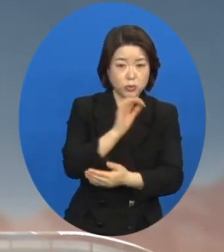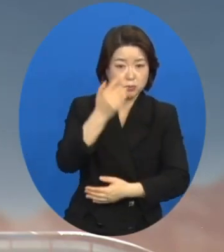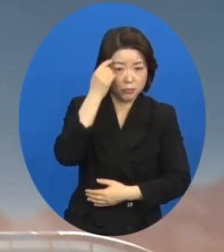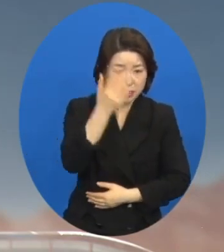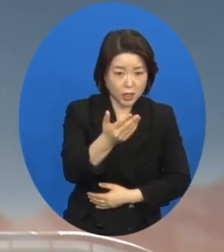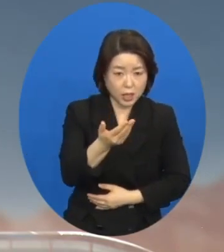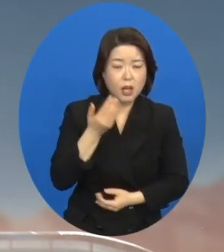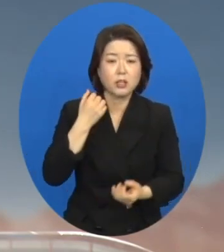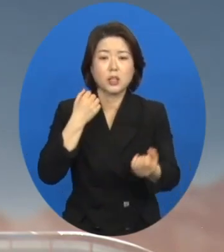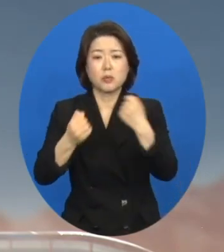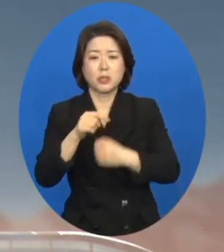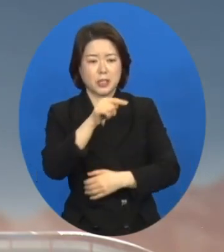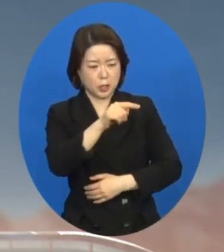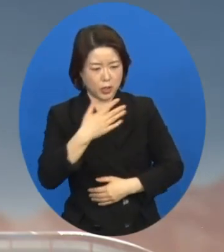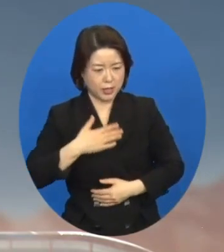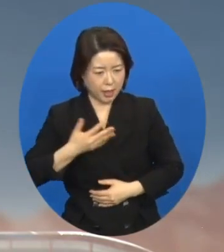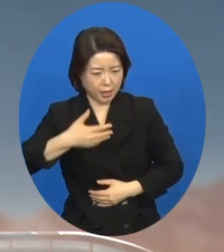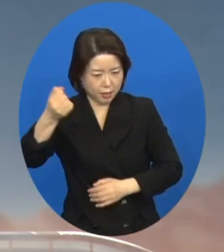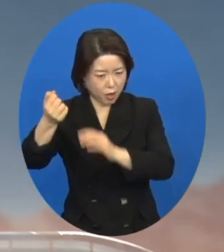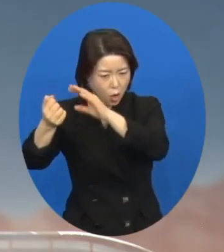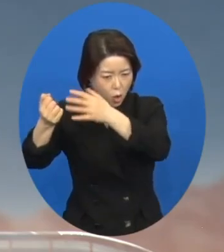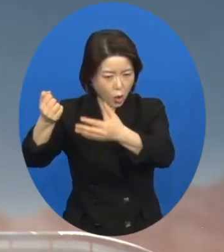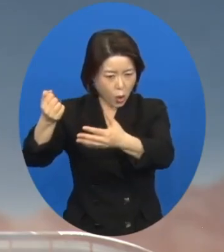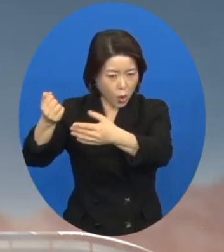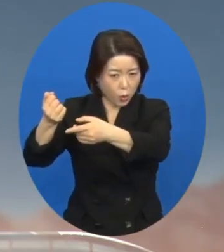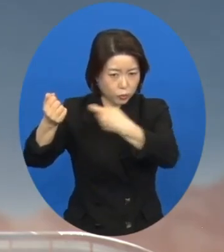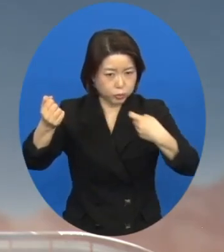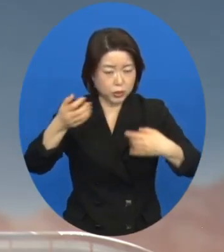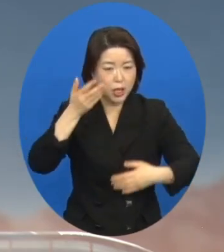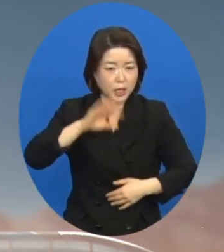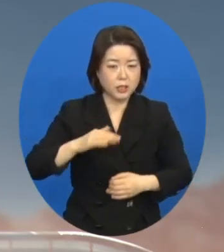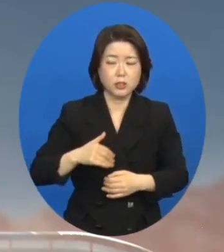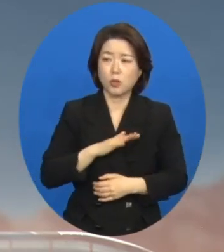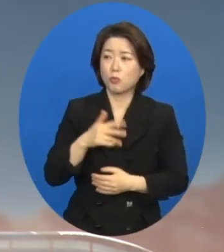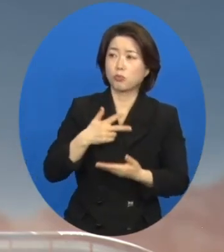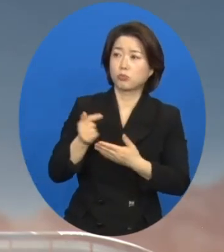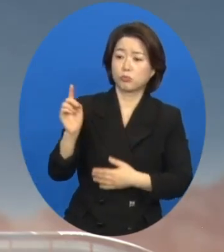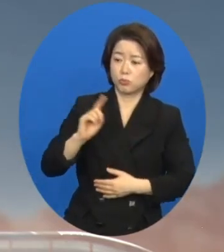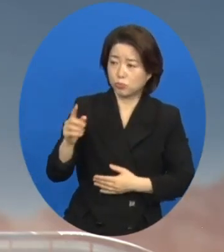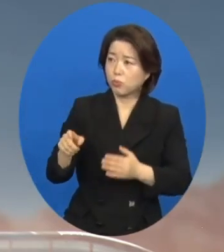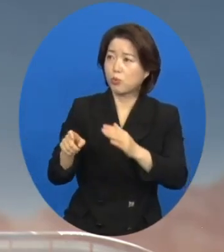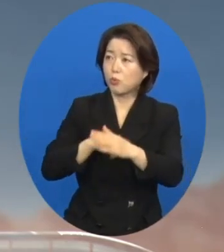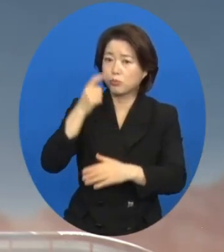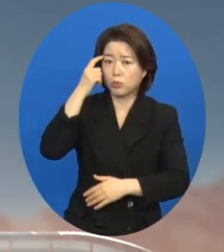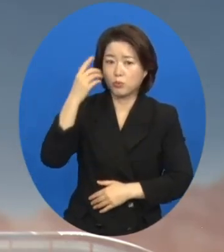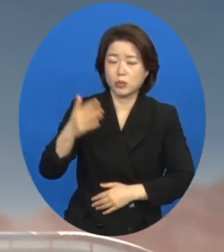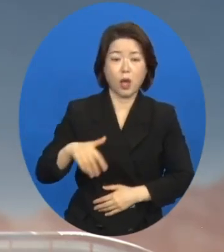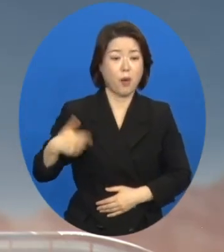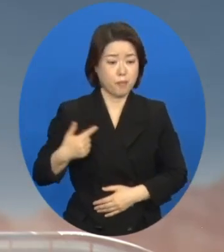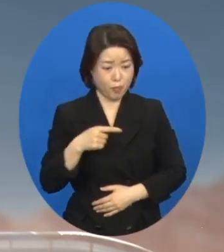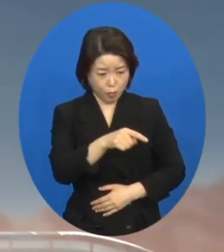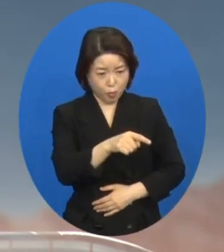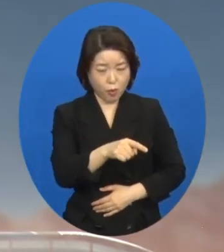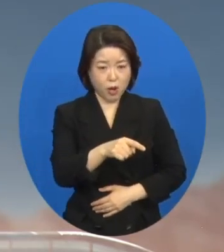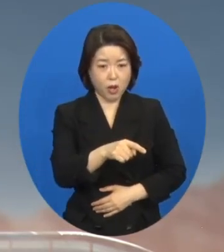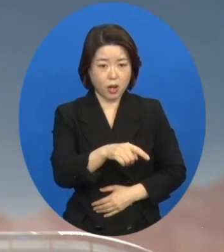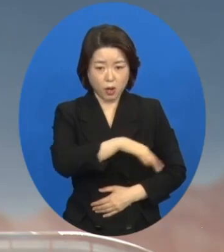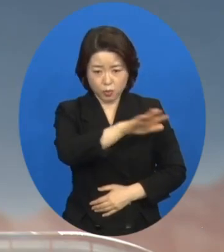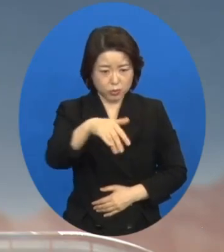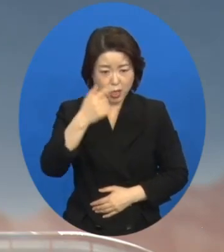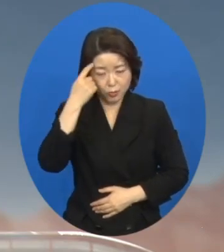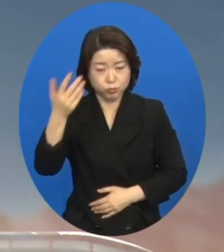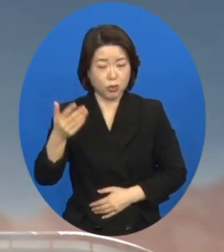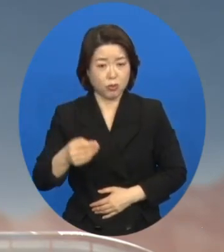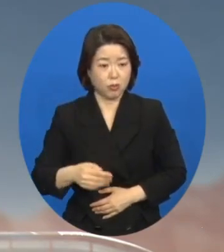그런데도 너희는 나의 것을 훔치고서도 우리가 주님의 무엇을 훔쳤습니까? 모른다는 거예요. 영적으로 다 잠들어있기